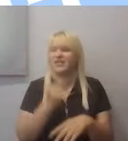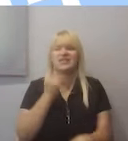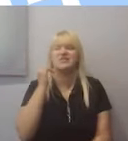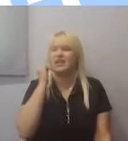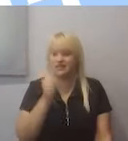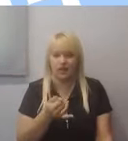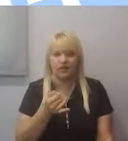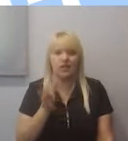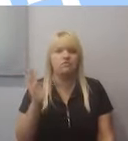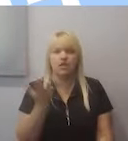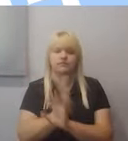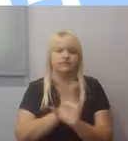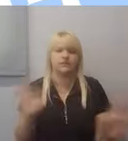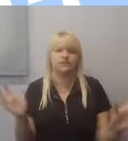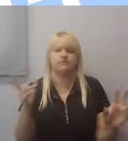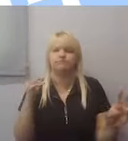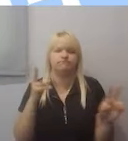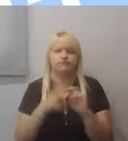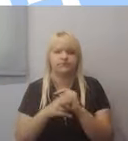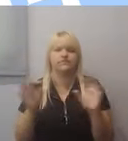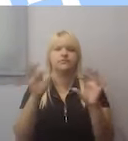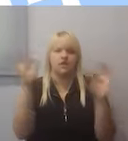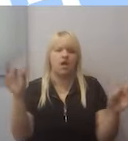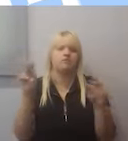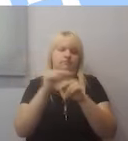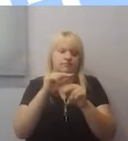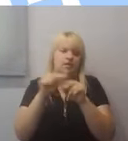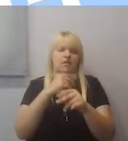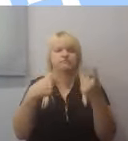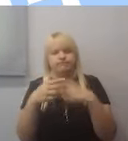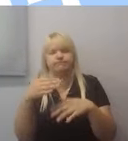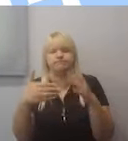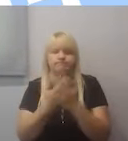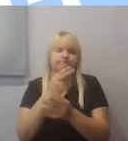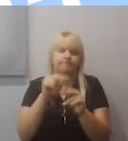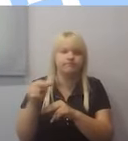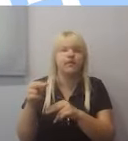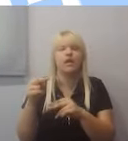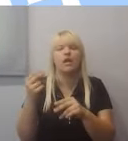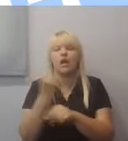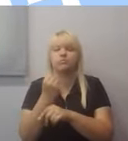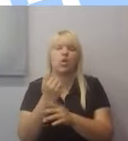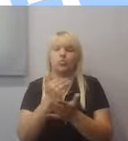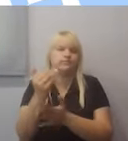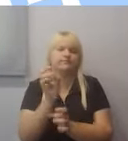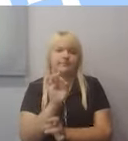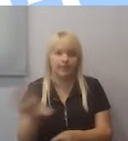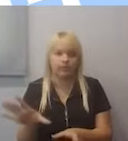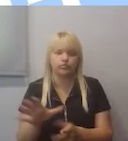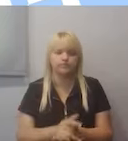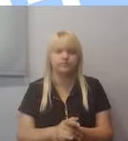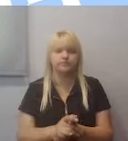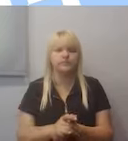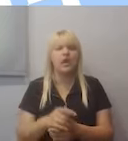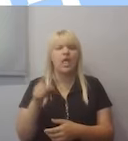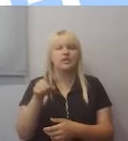beigusies un tagad jāsāk renovēt principā apdraudējums sevišķi vairs neturpinās tehnogēni tur jau var sliktāk ja tur